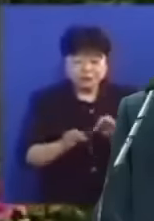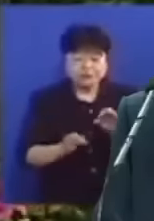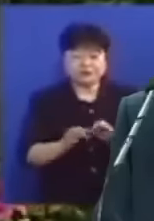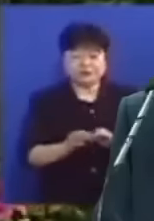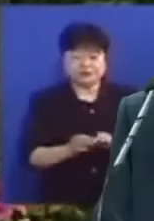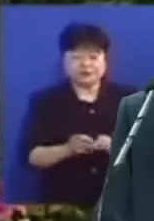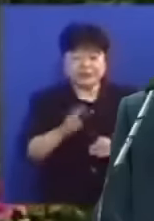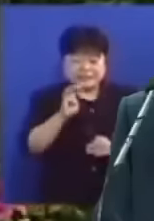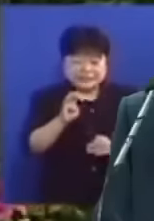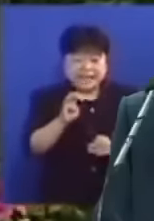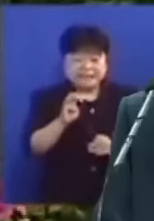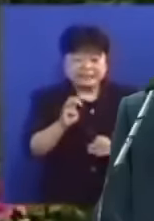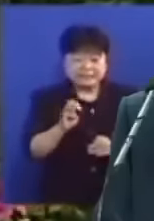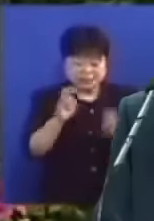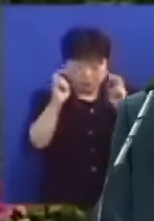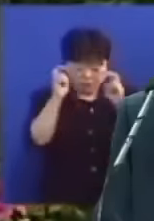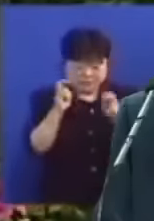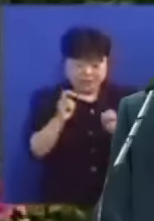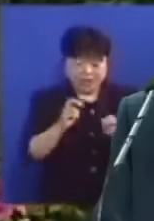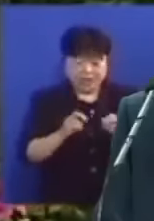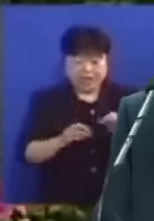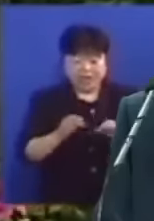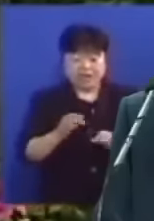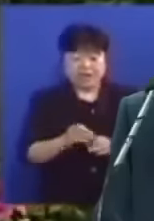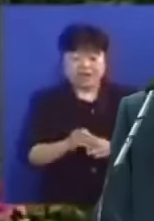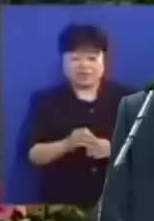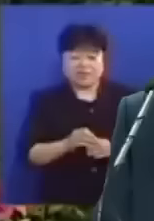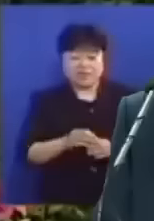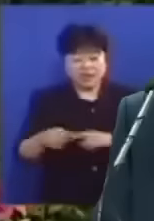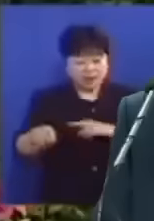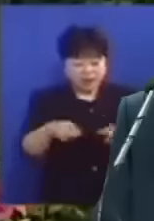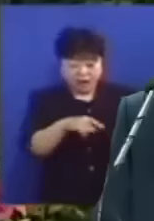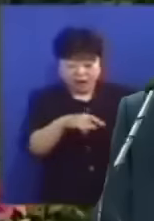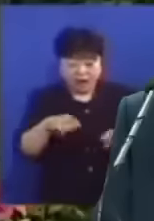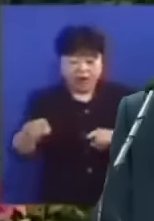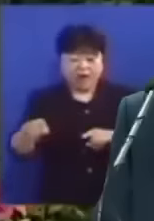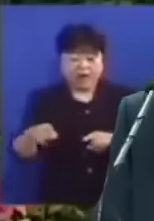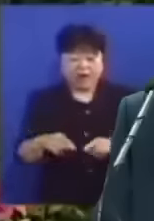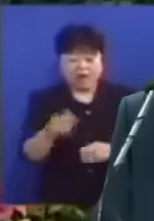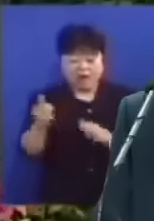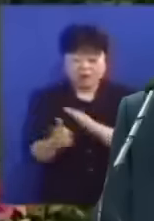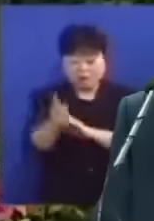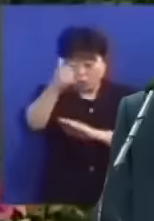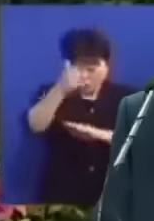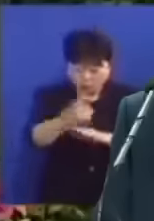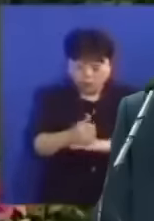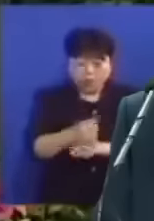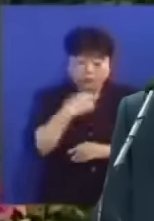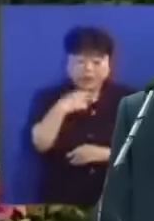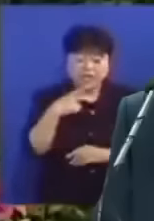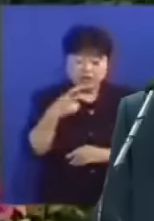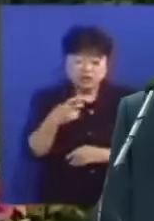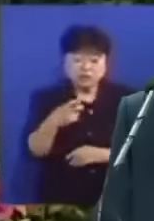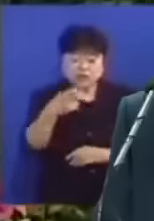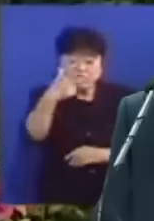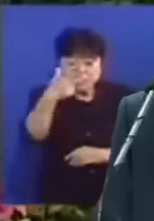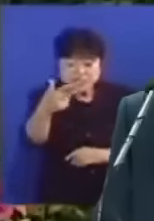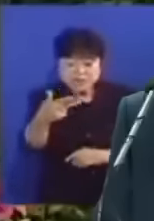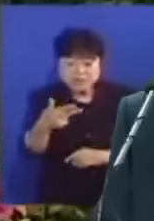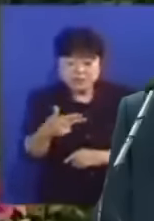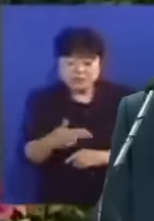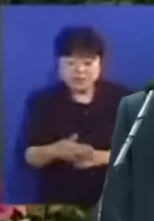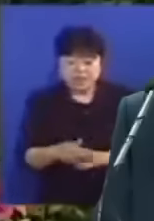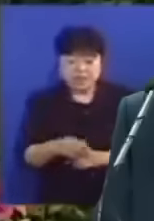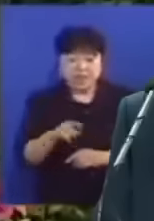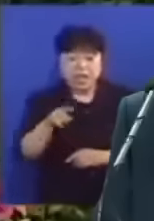회사를 운영하게 되고 큰 성공을 거두어 27살에 백만장자가 된 것입니다. 인물도 못나고